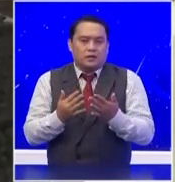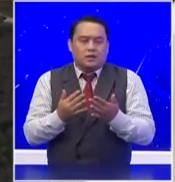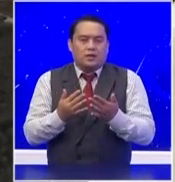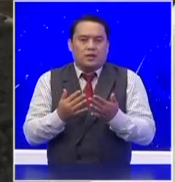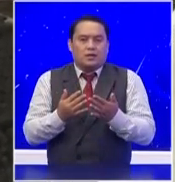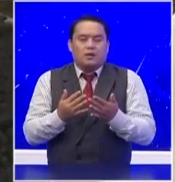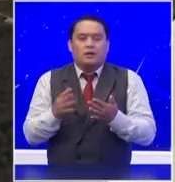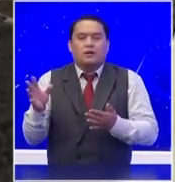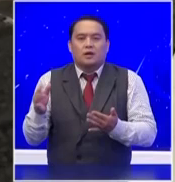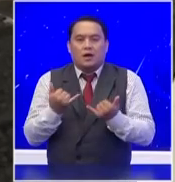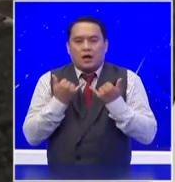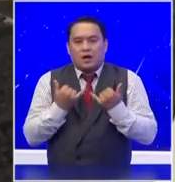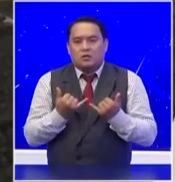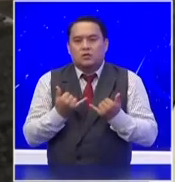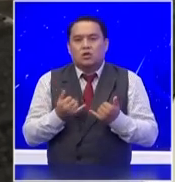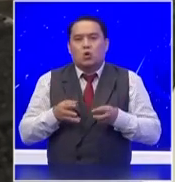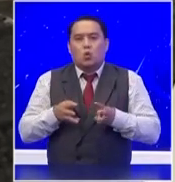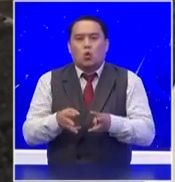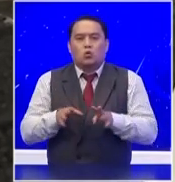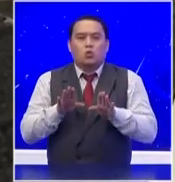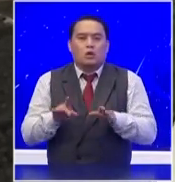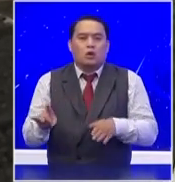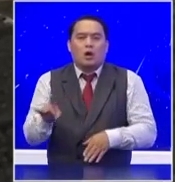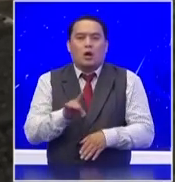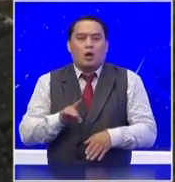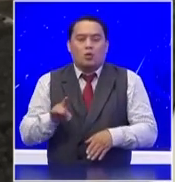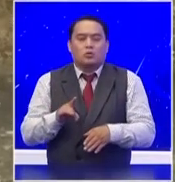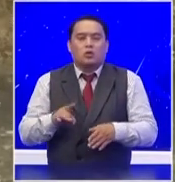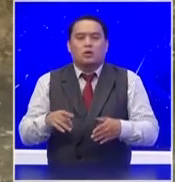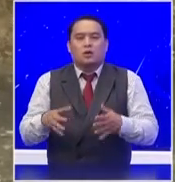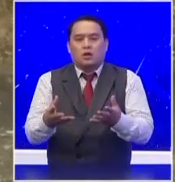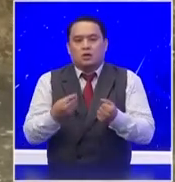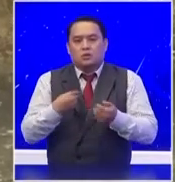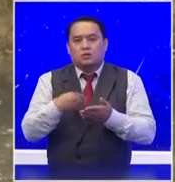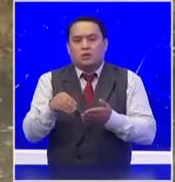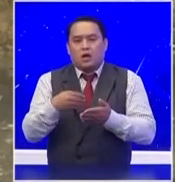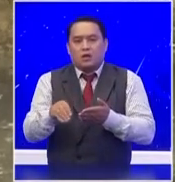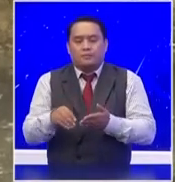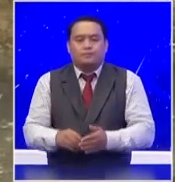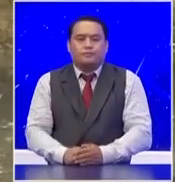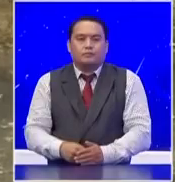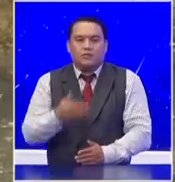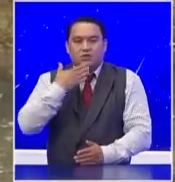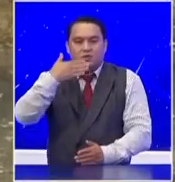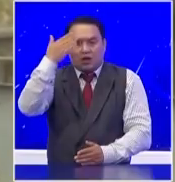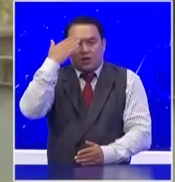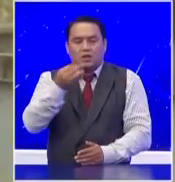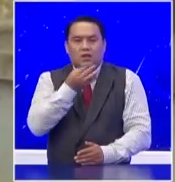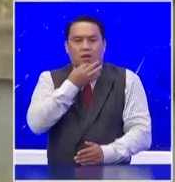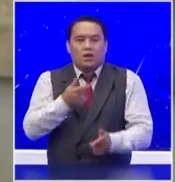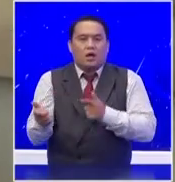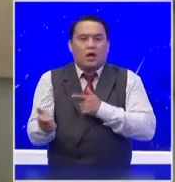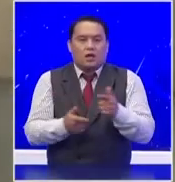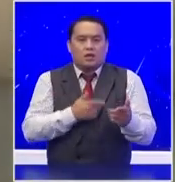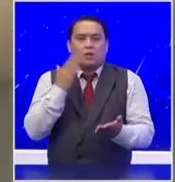Шығатын қалдығы да аз. Қазіргі уақытта көмірді тек аудан тұрғындары ғана алып жатыр. Жаз ортасынан енді ауғанда қысқа ерте қамданатындары